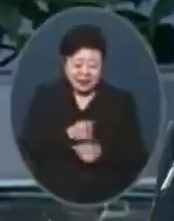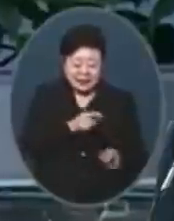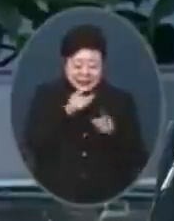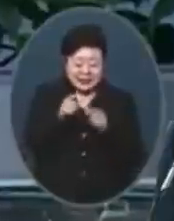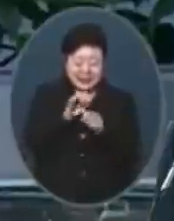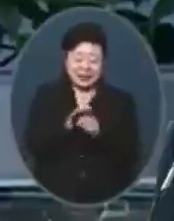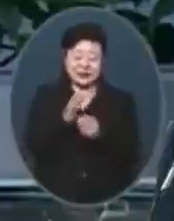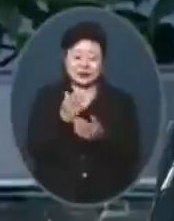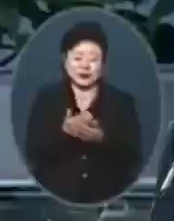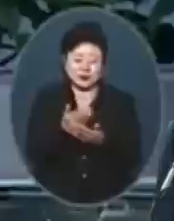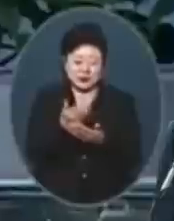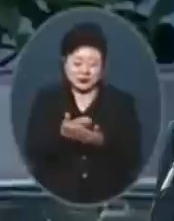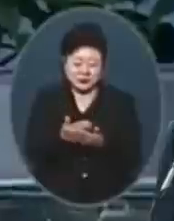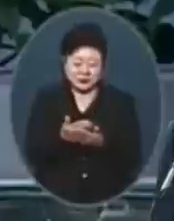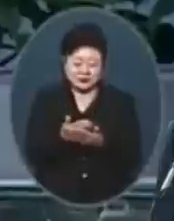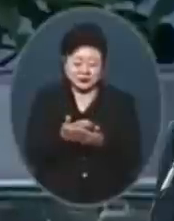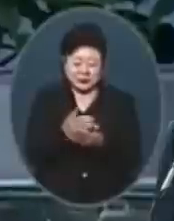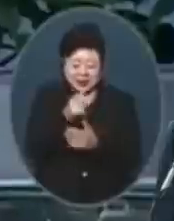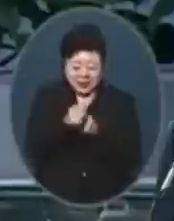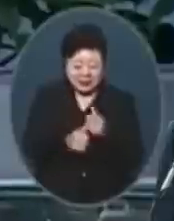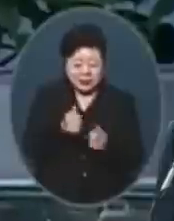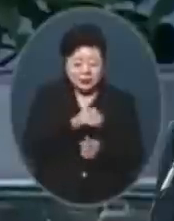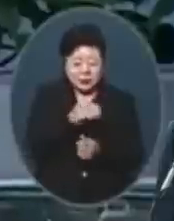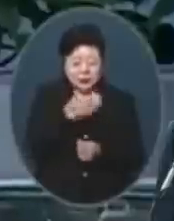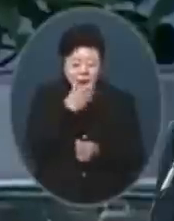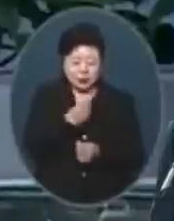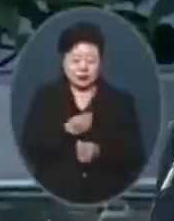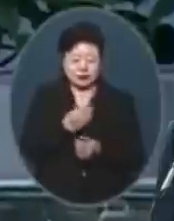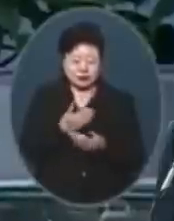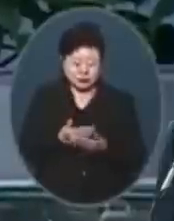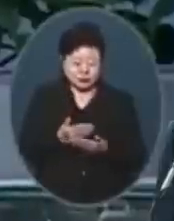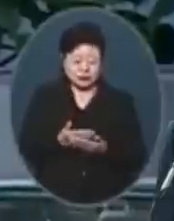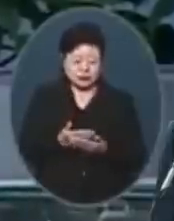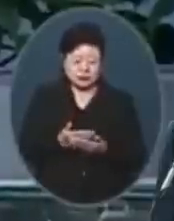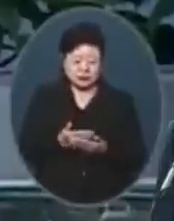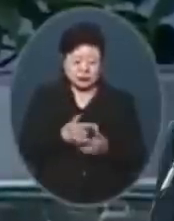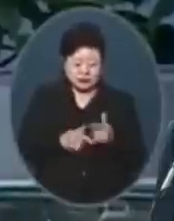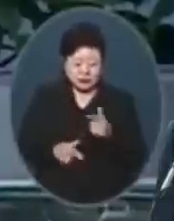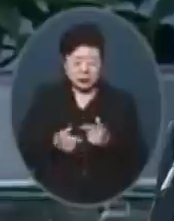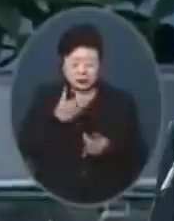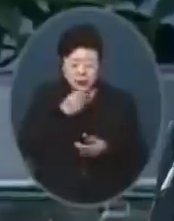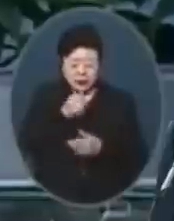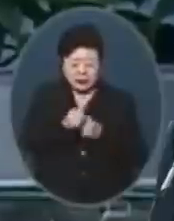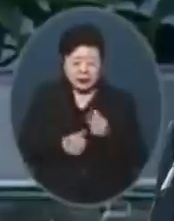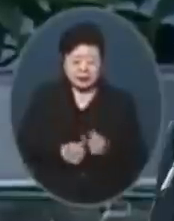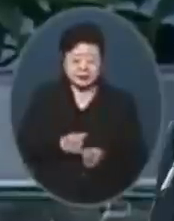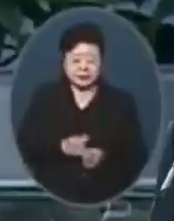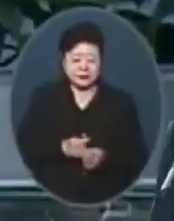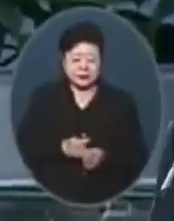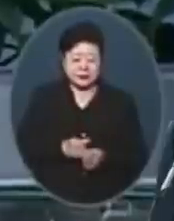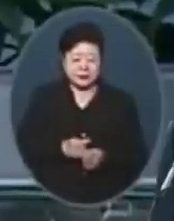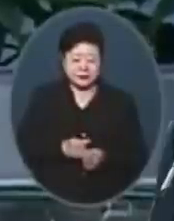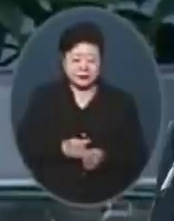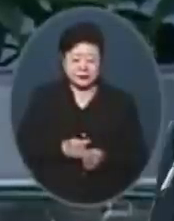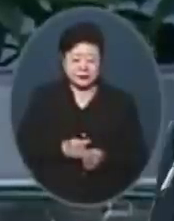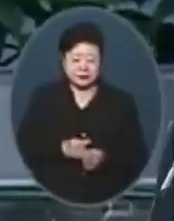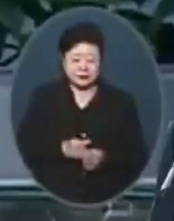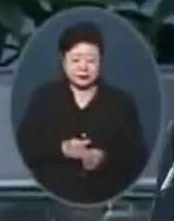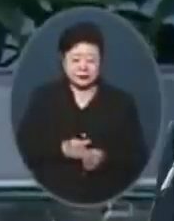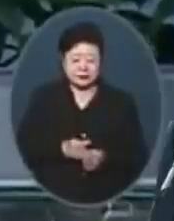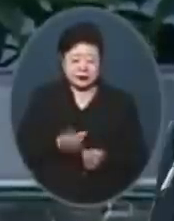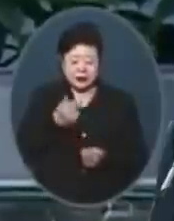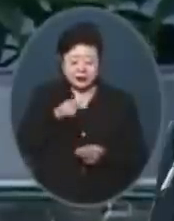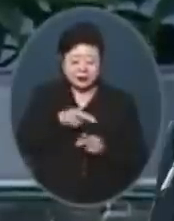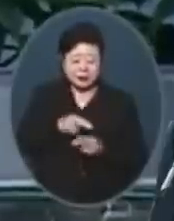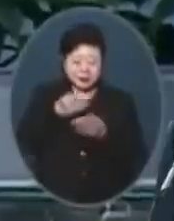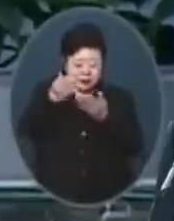하여 주시옵소서. 하나님이 우리에게 복을 주어서 우리가 그 복을 하나님의 제단에 도로 향기로운